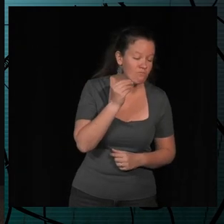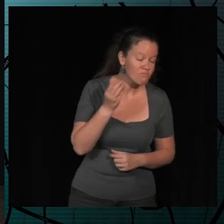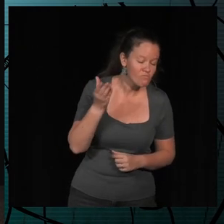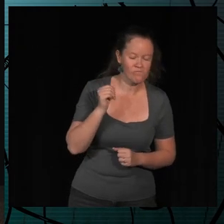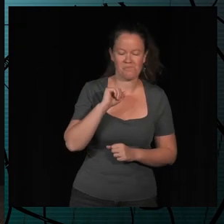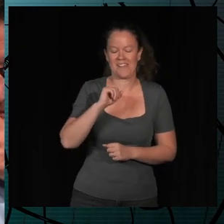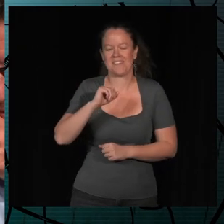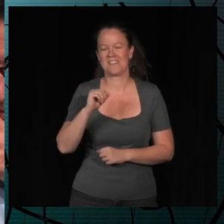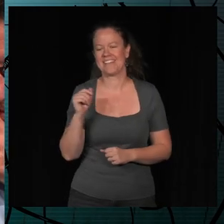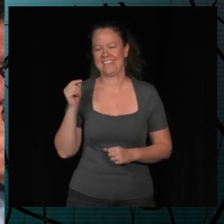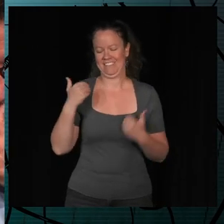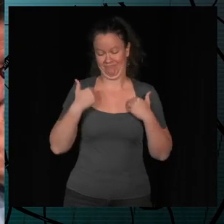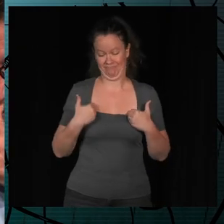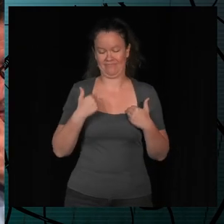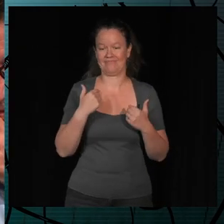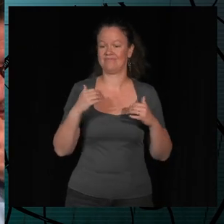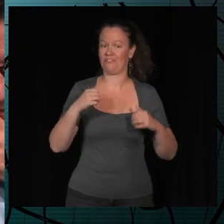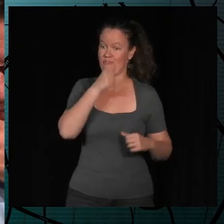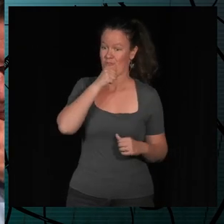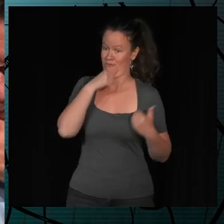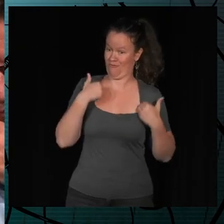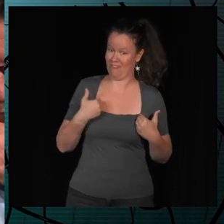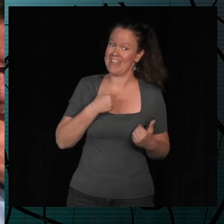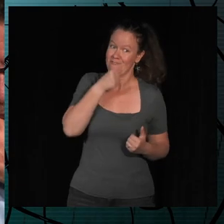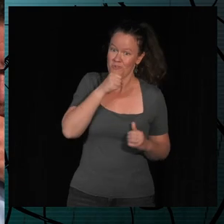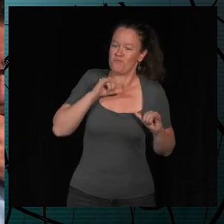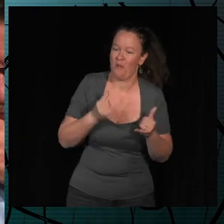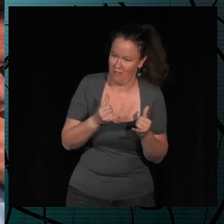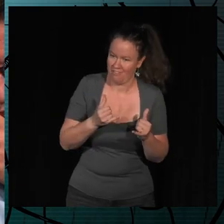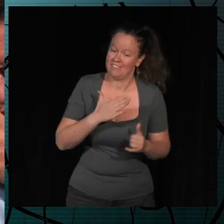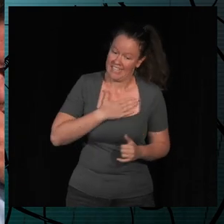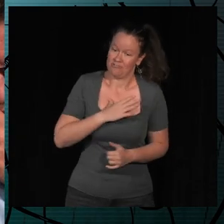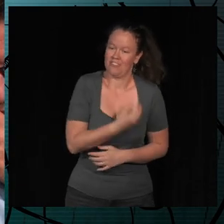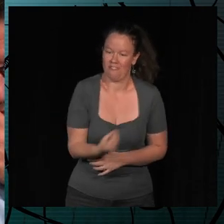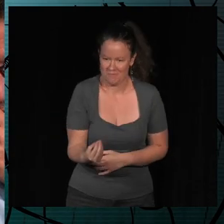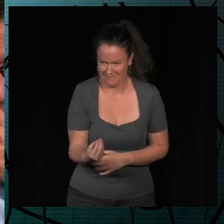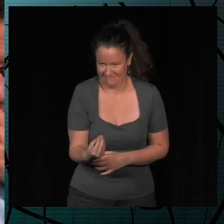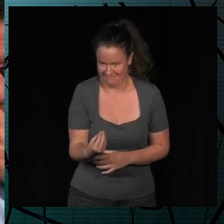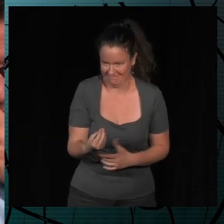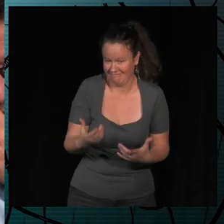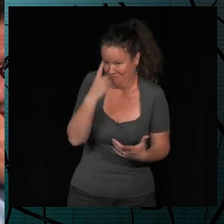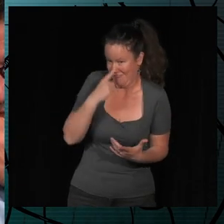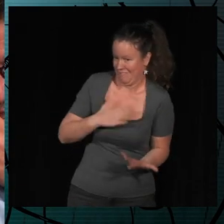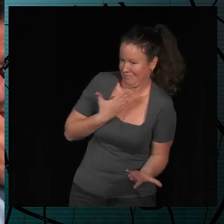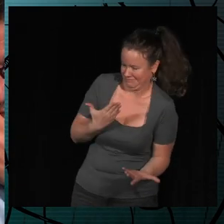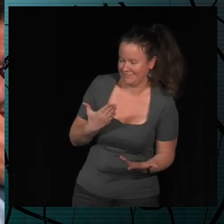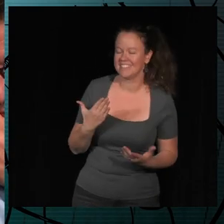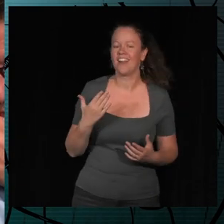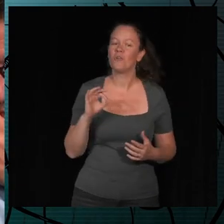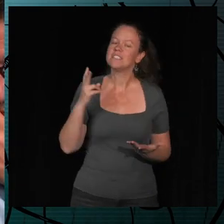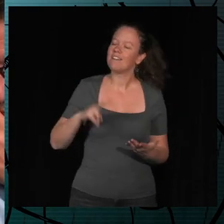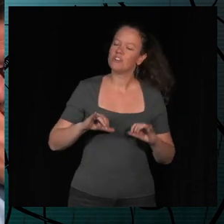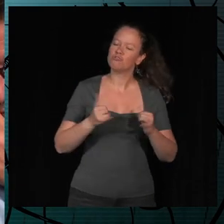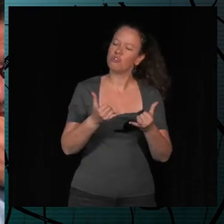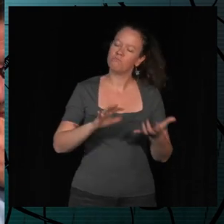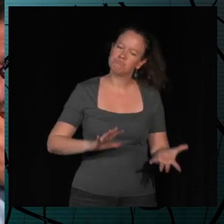moi je suis un vieux et donc et un vieux gamer et j'ai des enfants pour pour répondre alors de fait il y a une évolution des jeux mais le jeu le